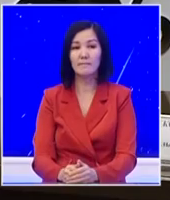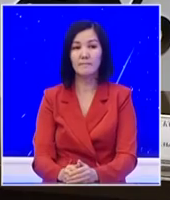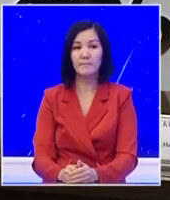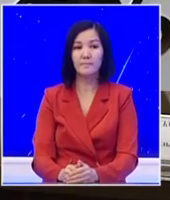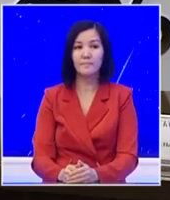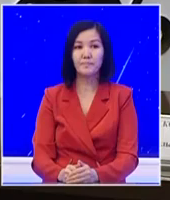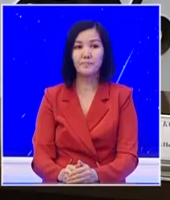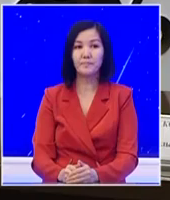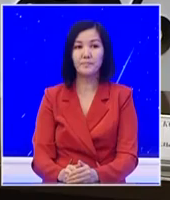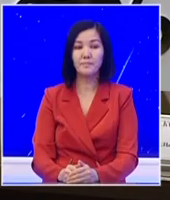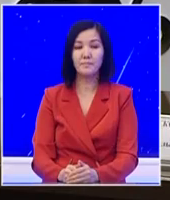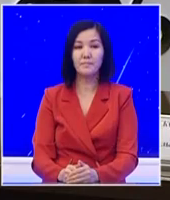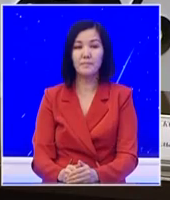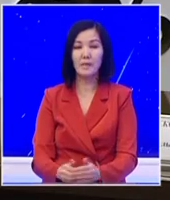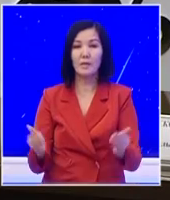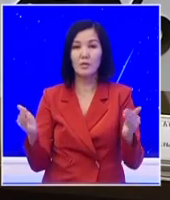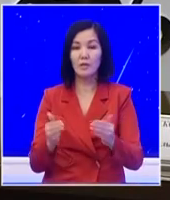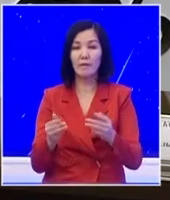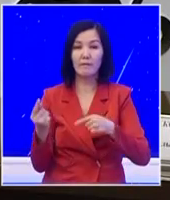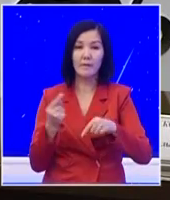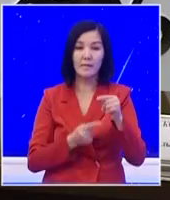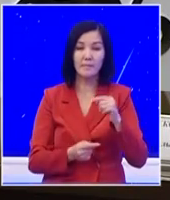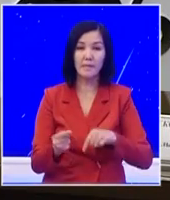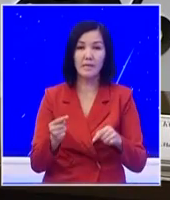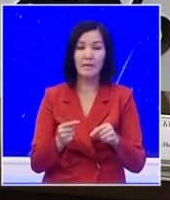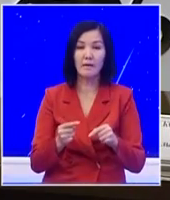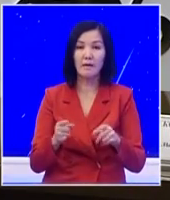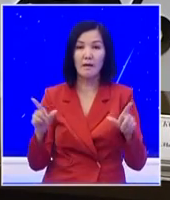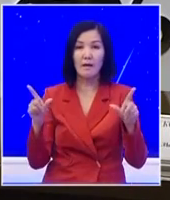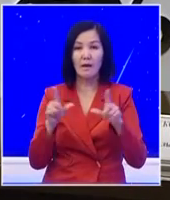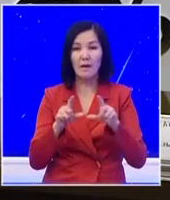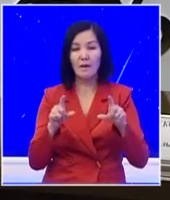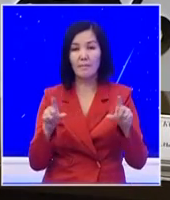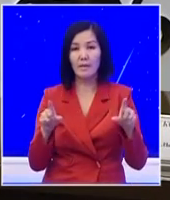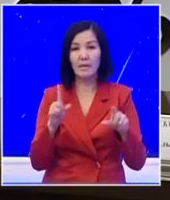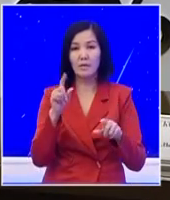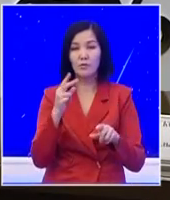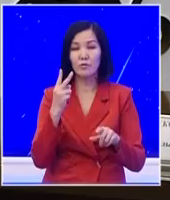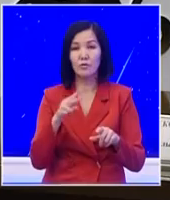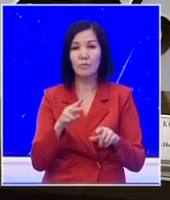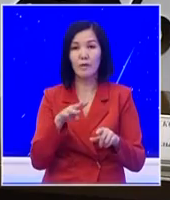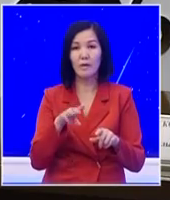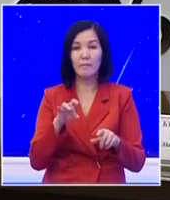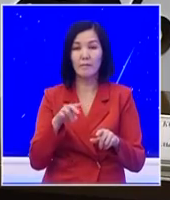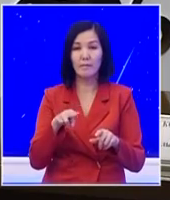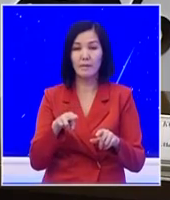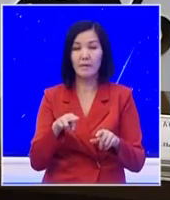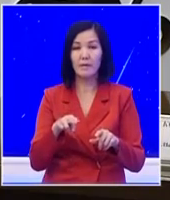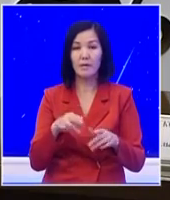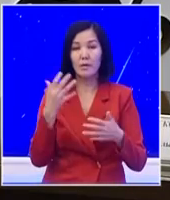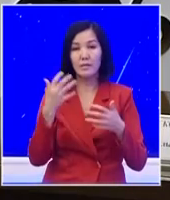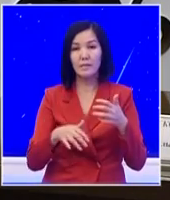Шағын кәсіпкерлік объектілеріне 120 МРП,